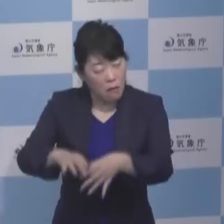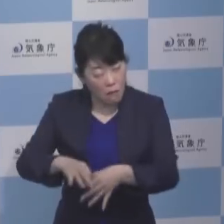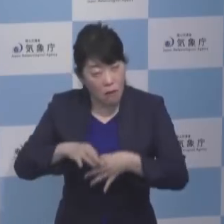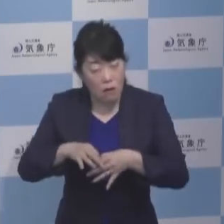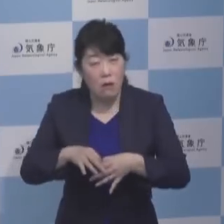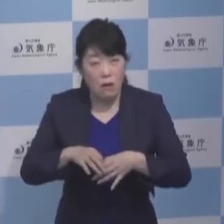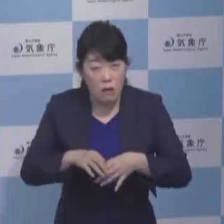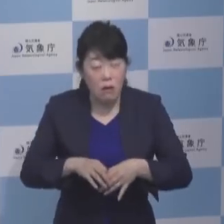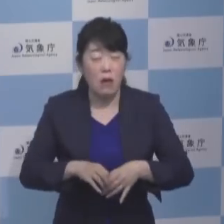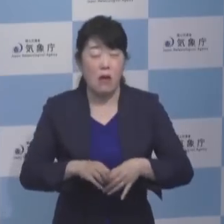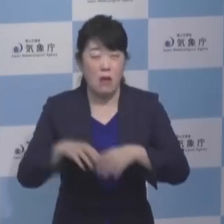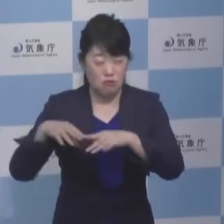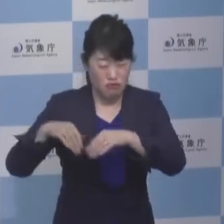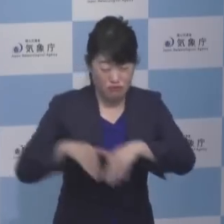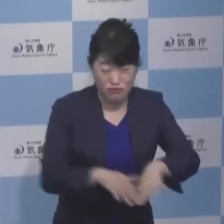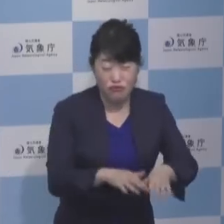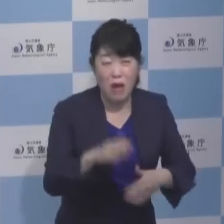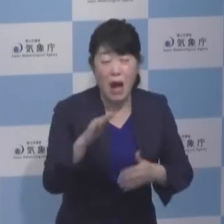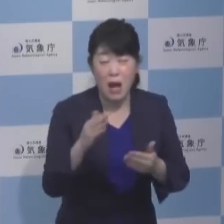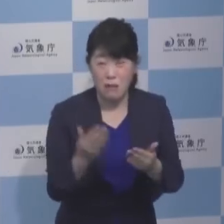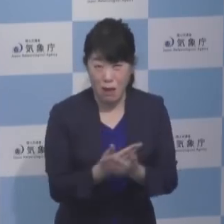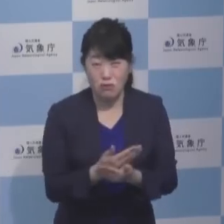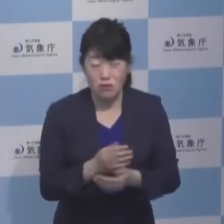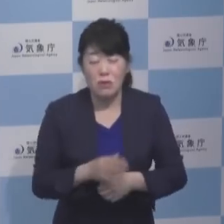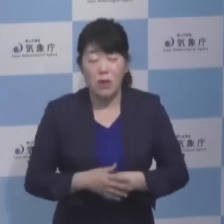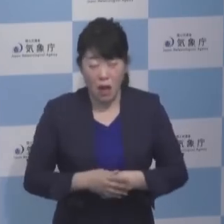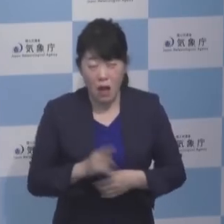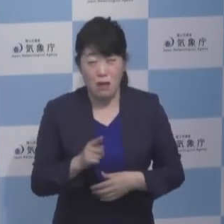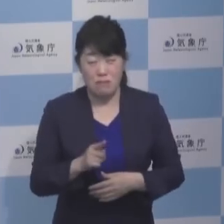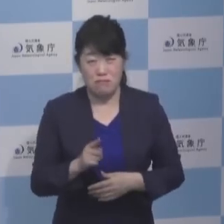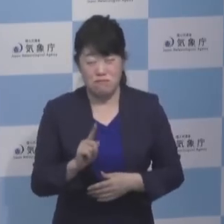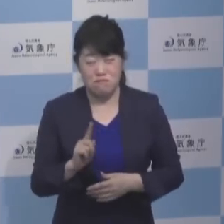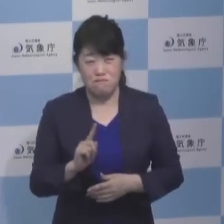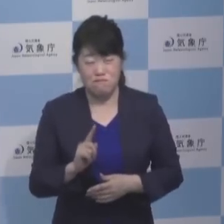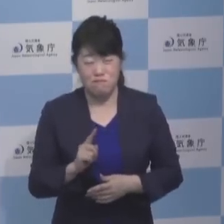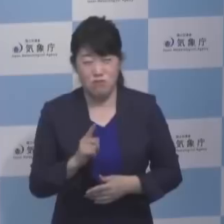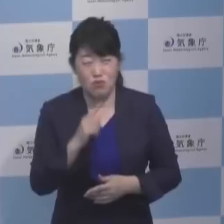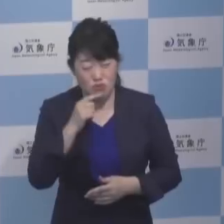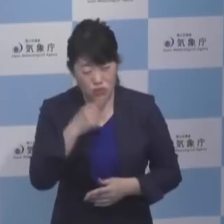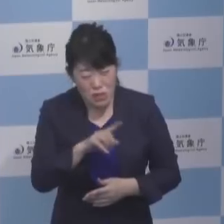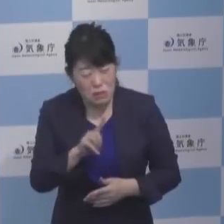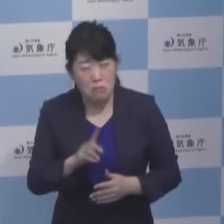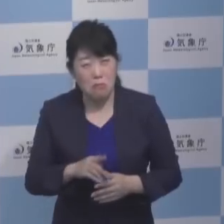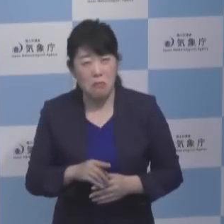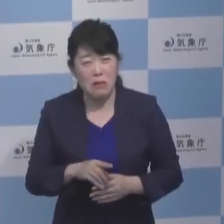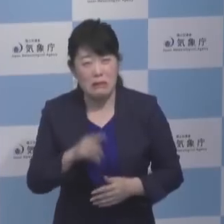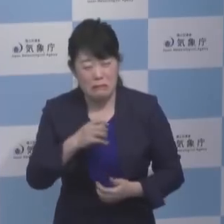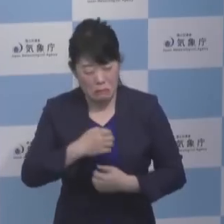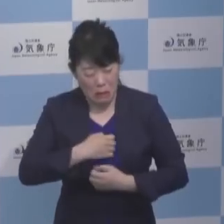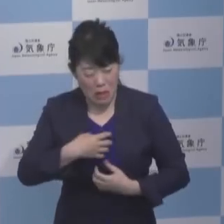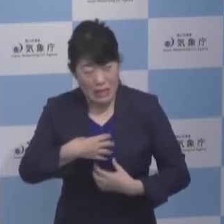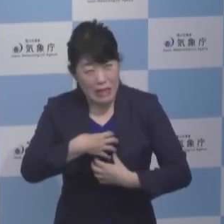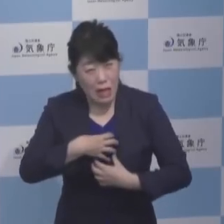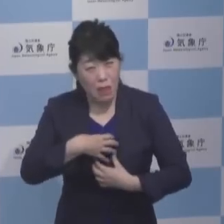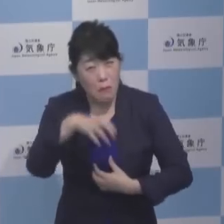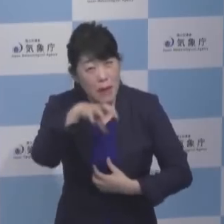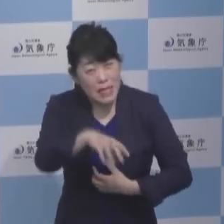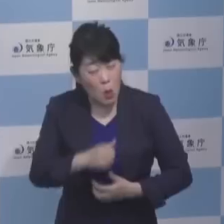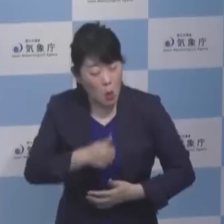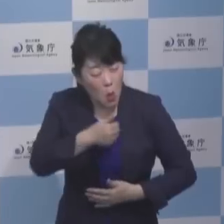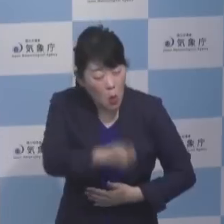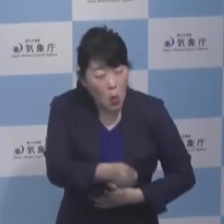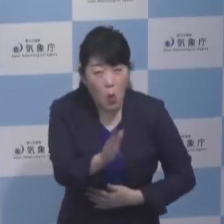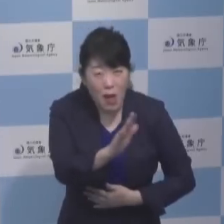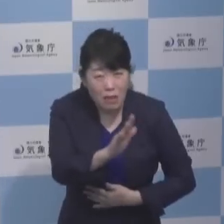し、やむを得ない事情がない限り、危険な場所に立ち入らないなど、身の安全を図るよう心が